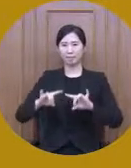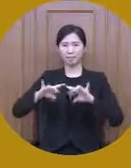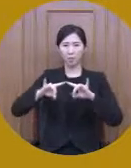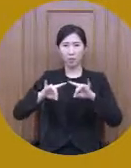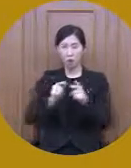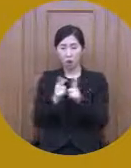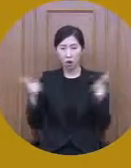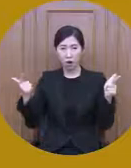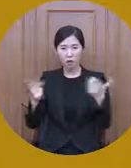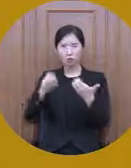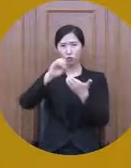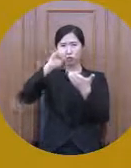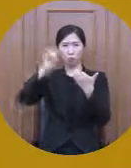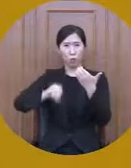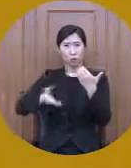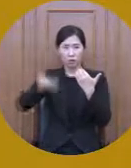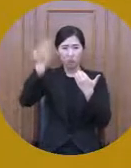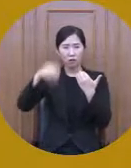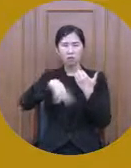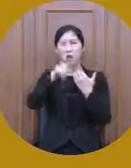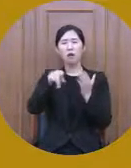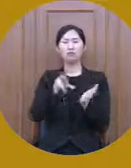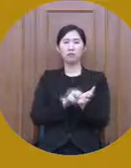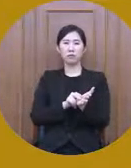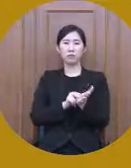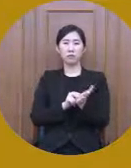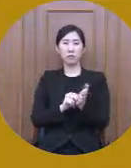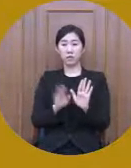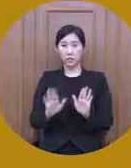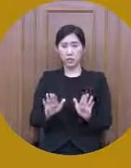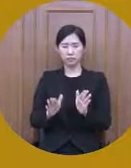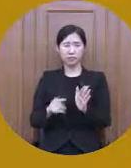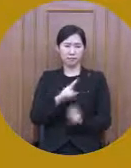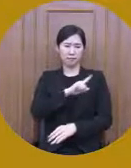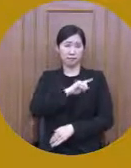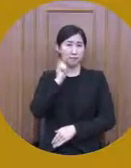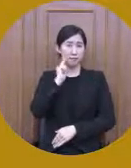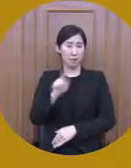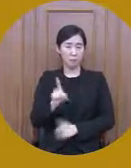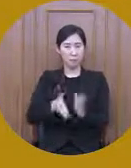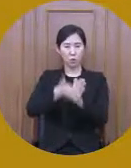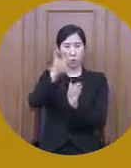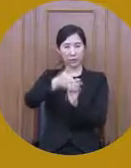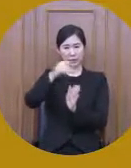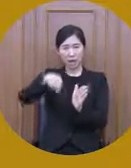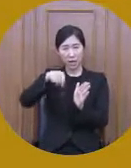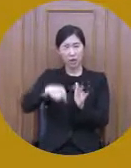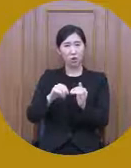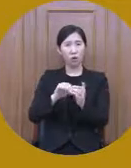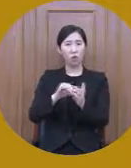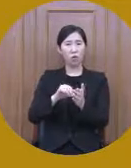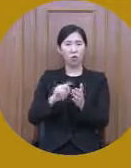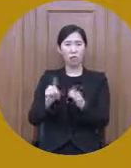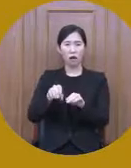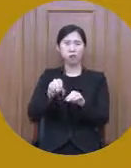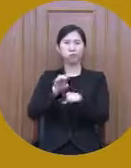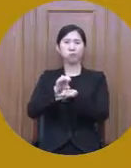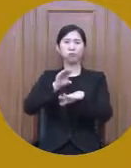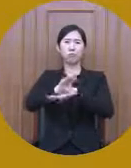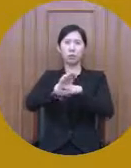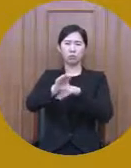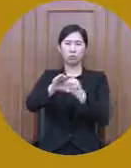이상이 문제인데요. 그 중에서도 도시에서 사용하는 이 자동차 이동에